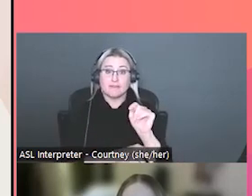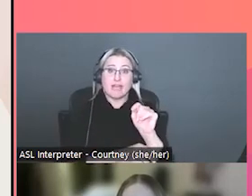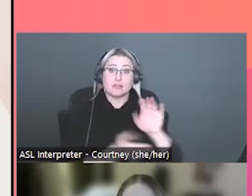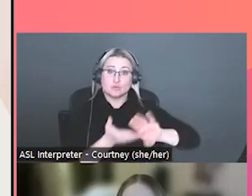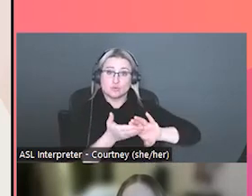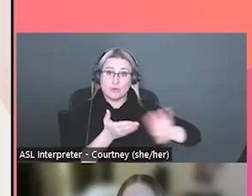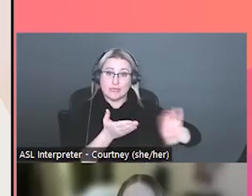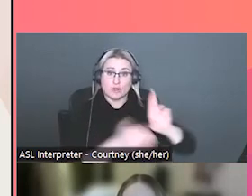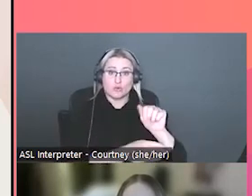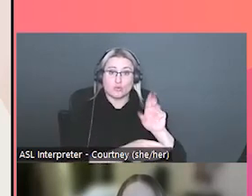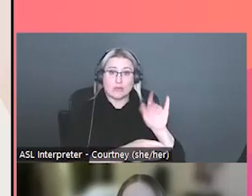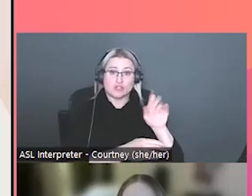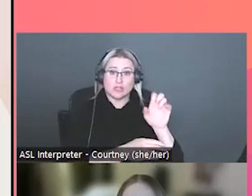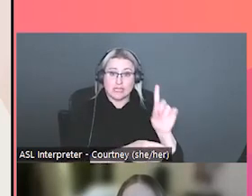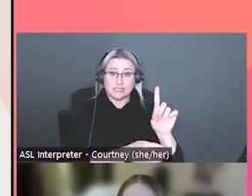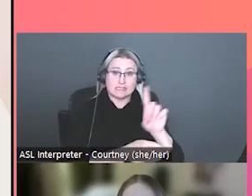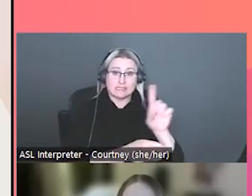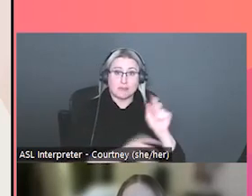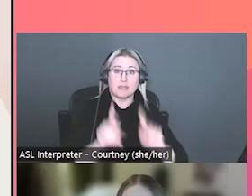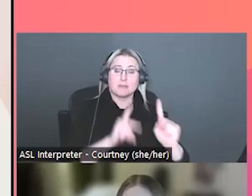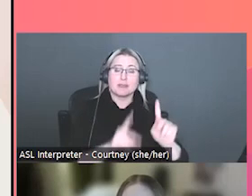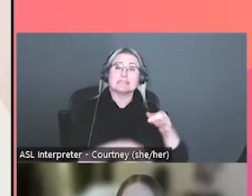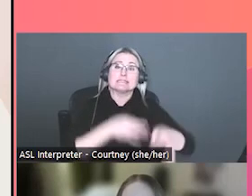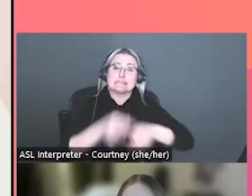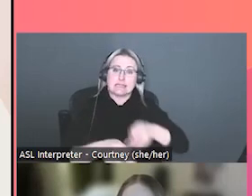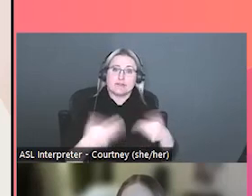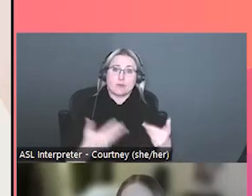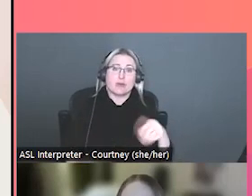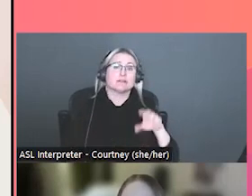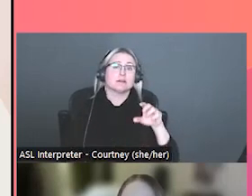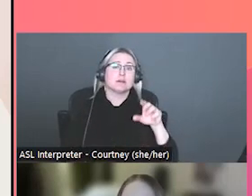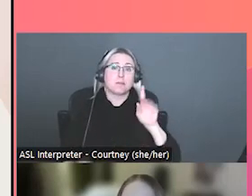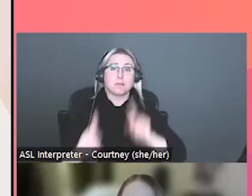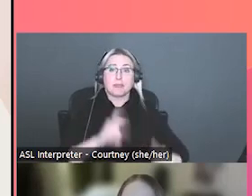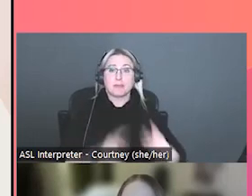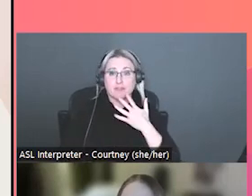terme personne corpulente, racialisée et en situation de handicap.